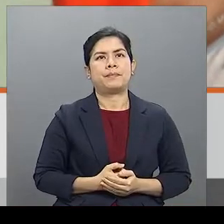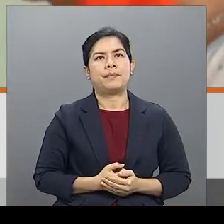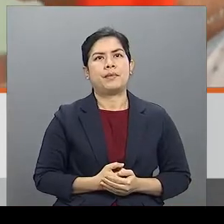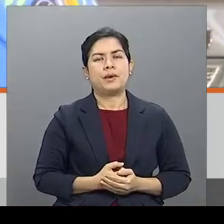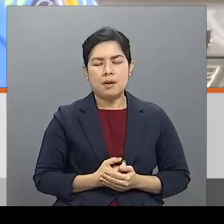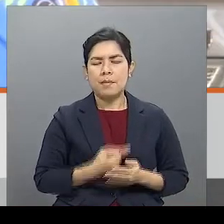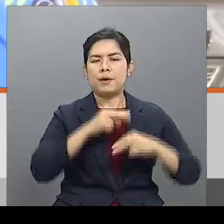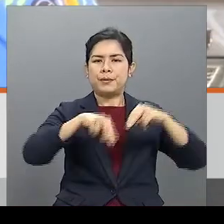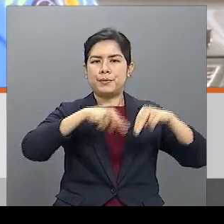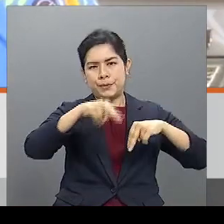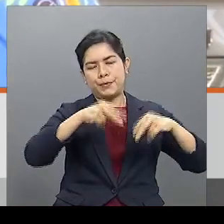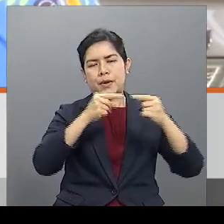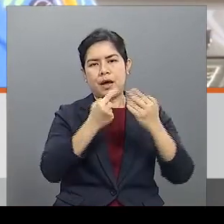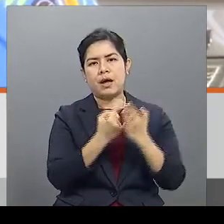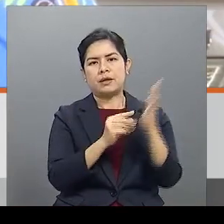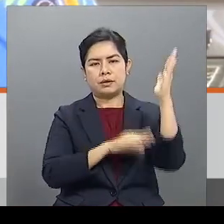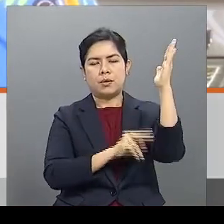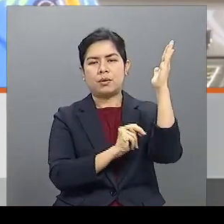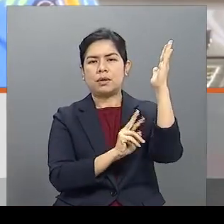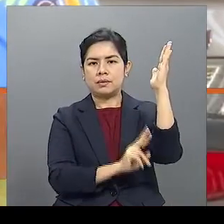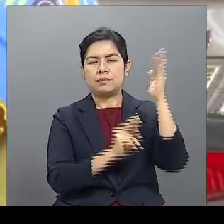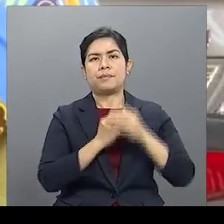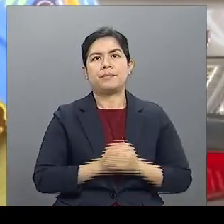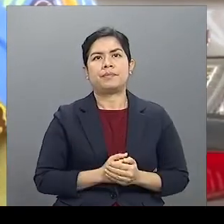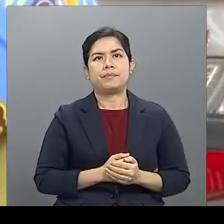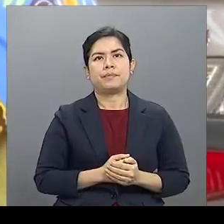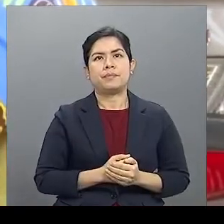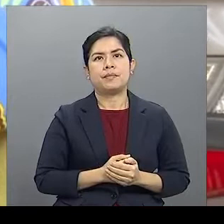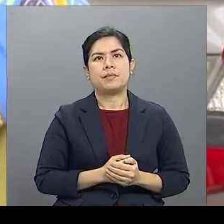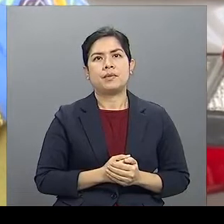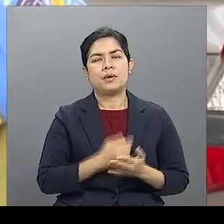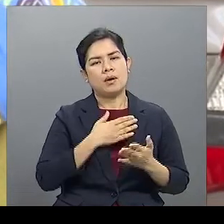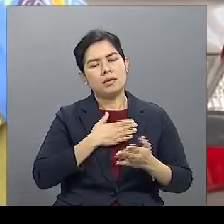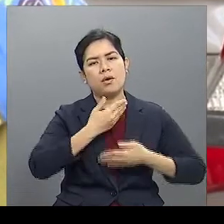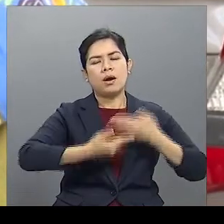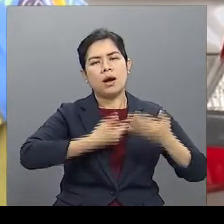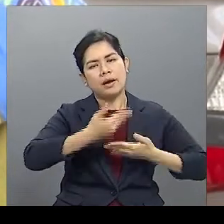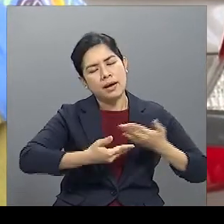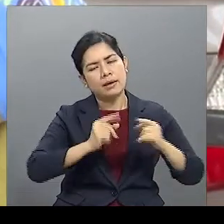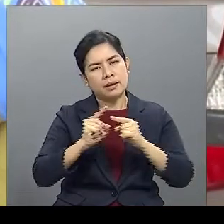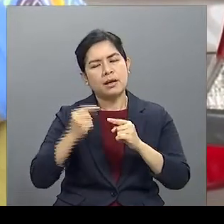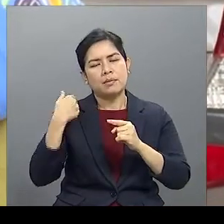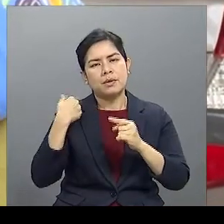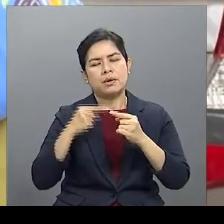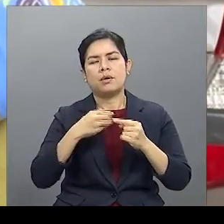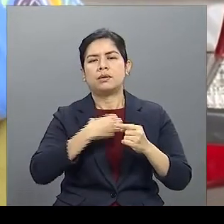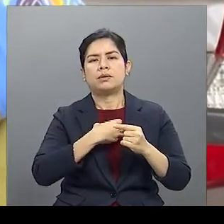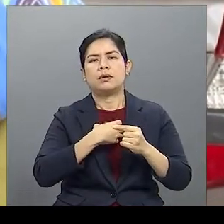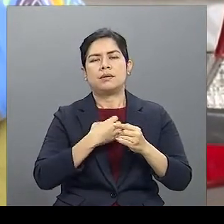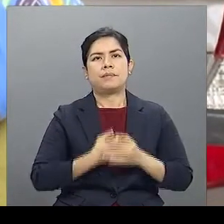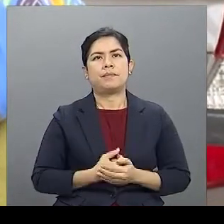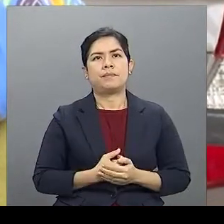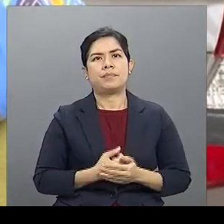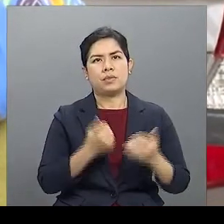คะ ก็ช่วยค้าขายเป็นพี่เป็นน้องแบบนั้นแหละคือเดี๋ยวนี้คนลำบากเยอ